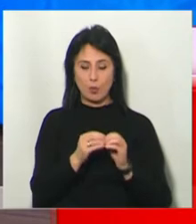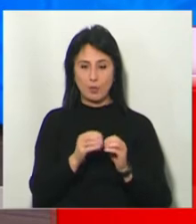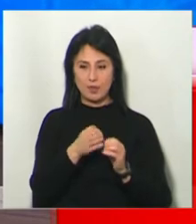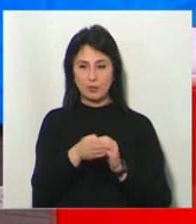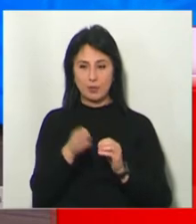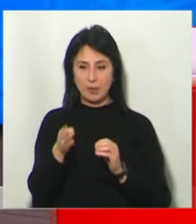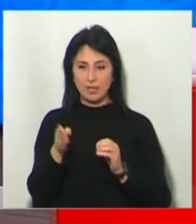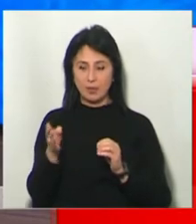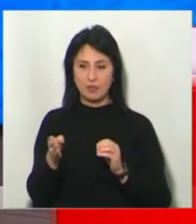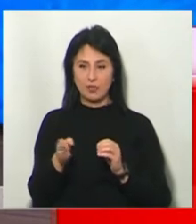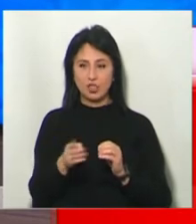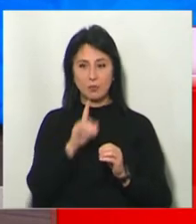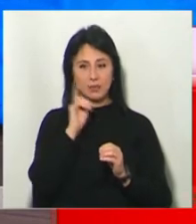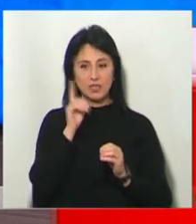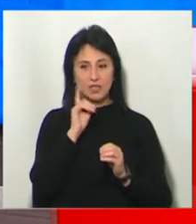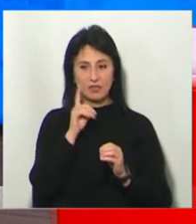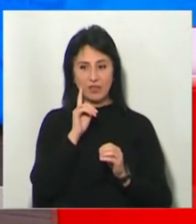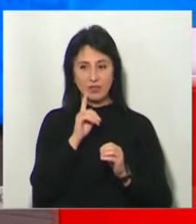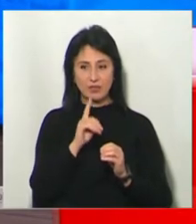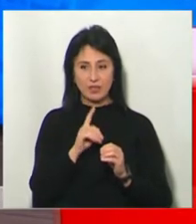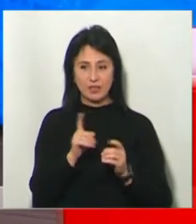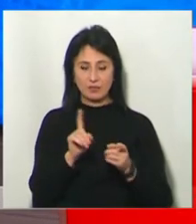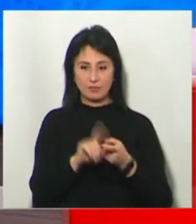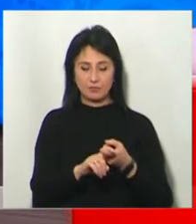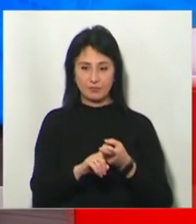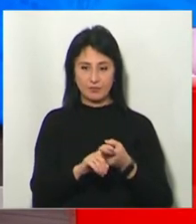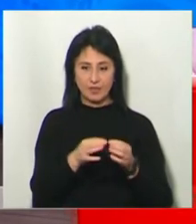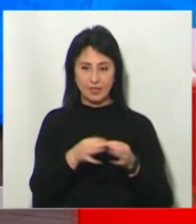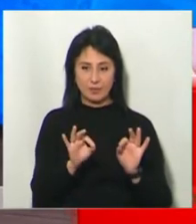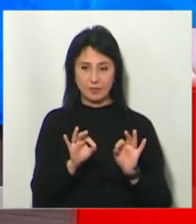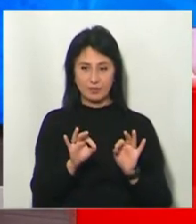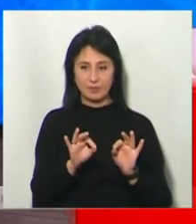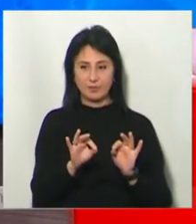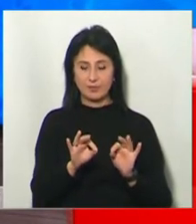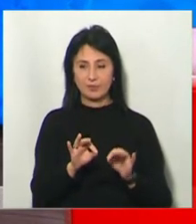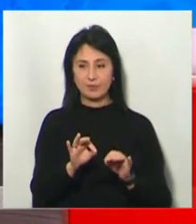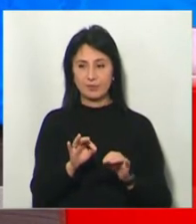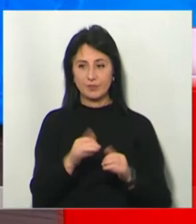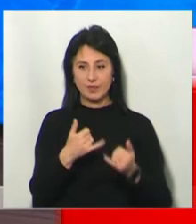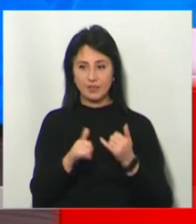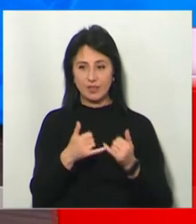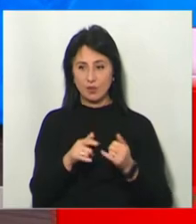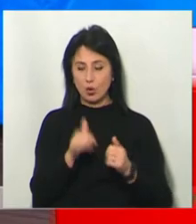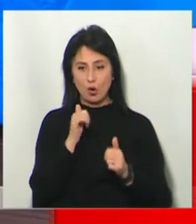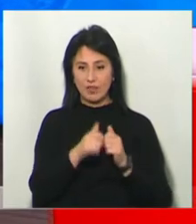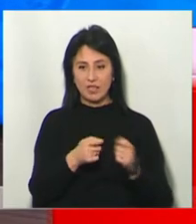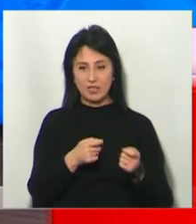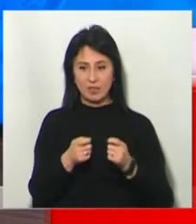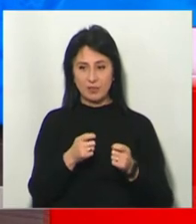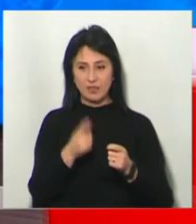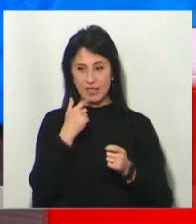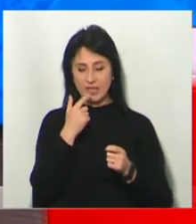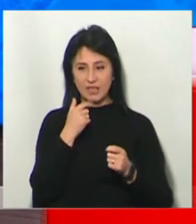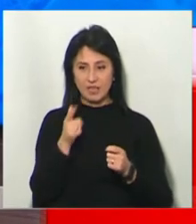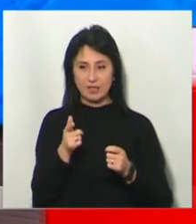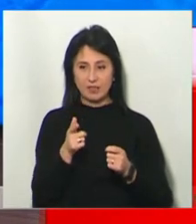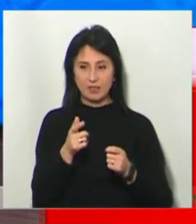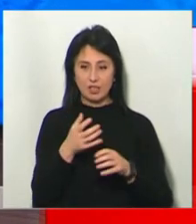პრობლემასთან მიმართებაში. Და მწვანე ასოცირებული იყო ნებადართვასთან, ყვითელი ყოველთვის სიფრთხილესთან,